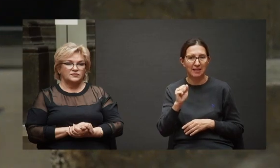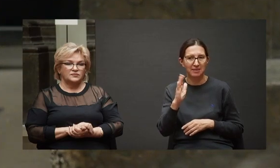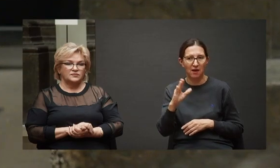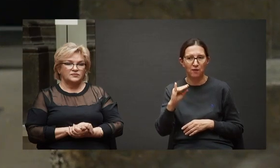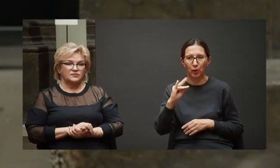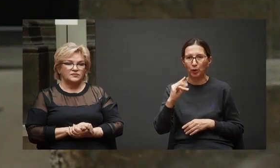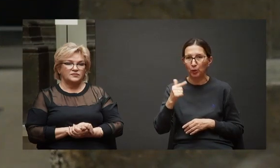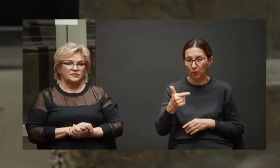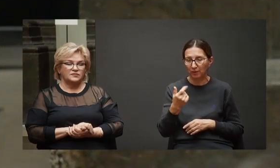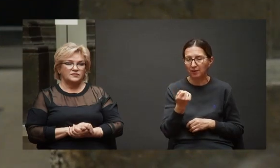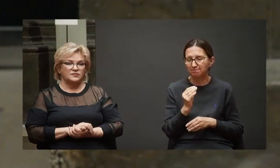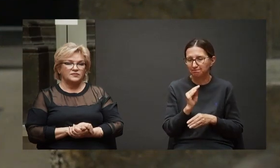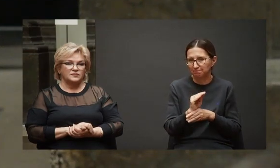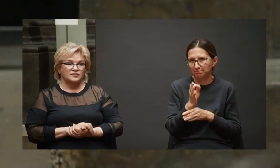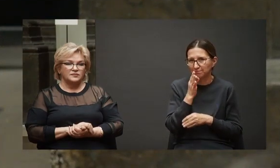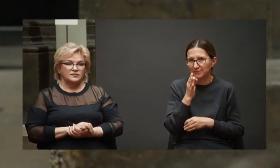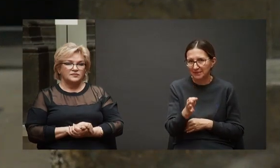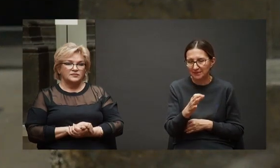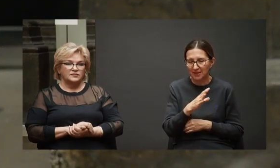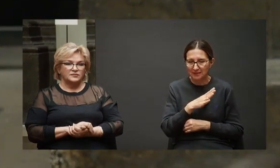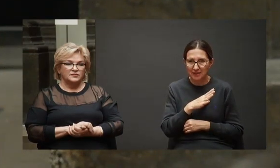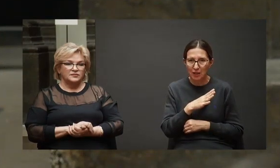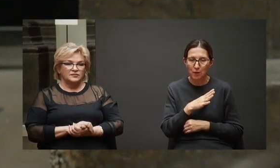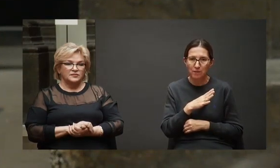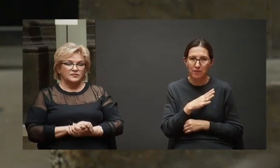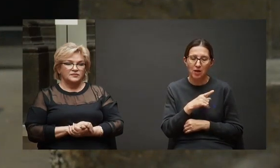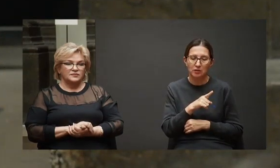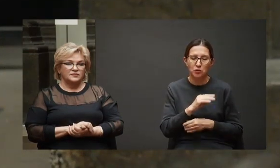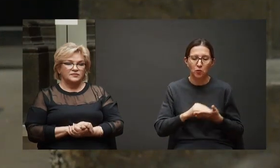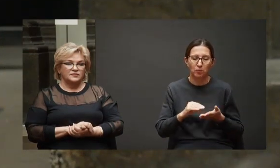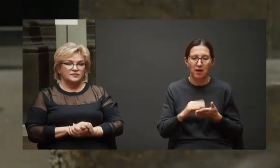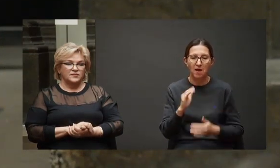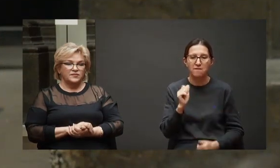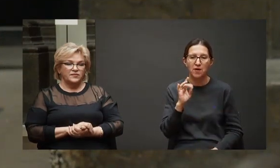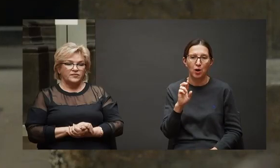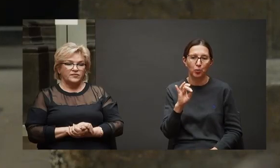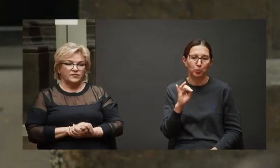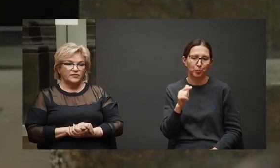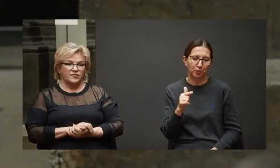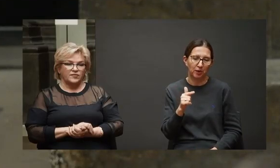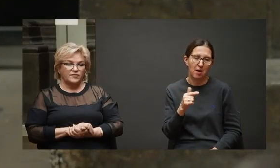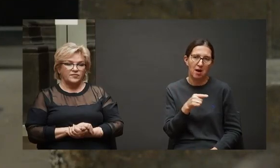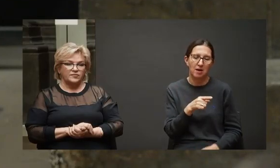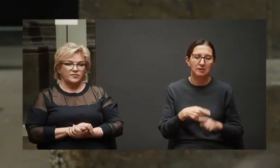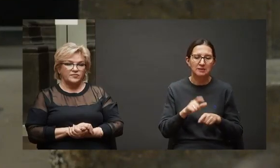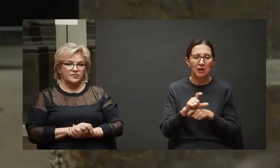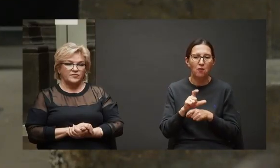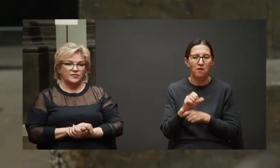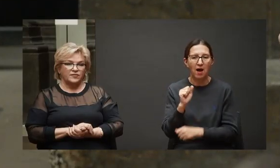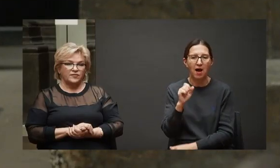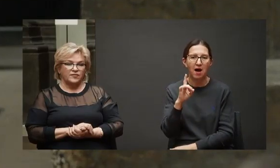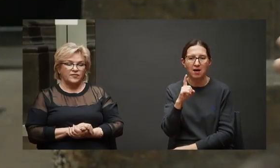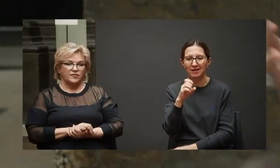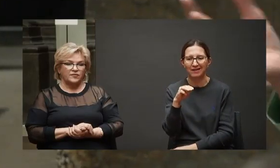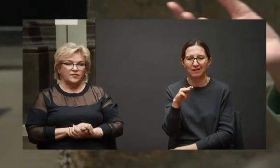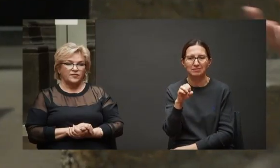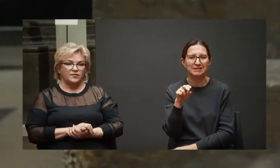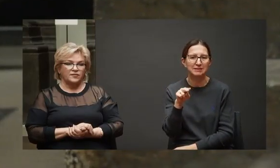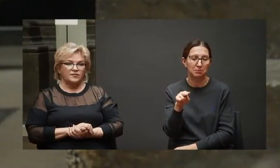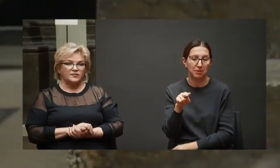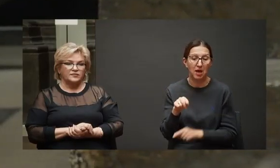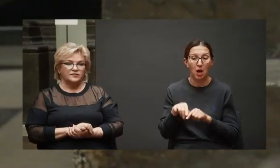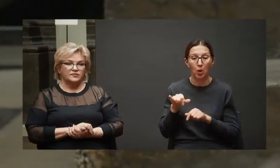для того, что Варбург описывал, да, словечко «архетип», про форму. Да? Для